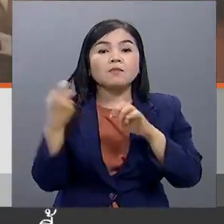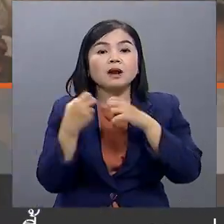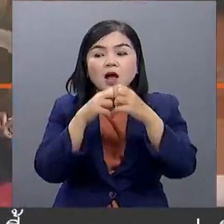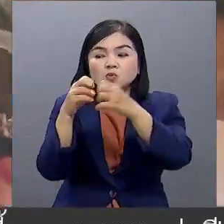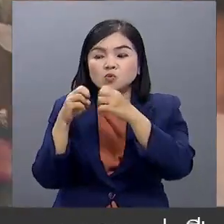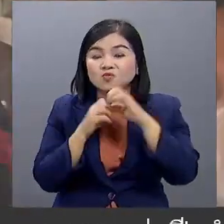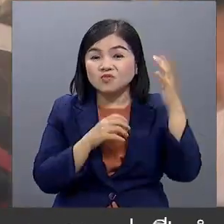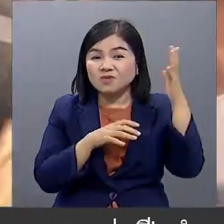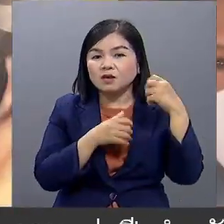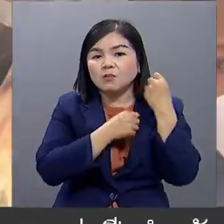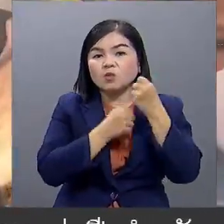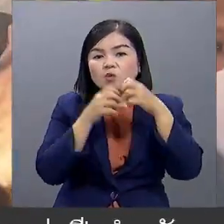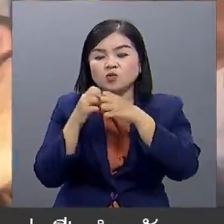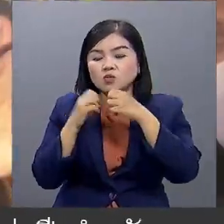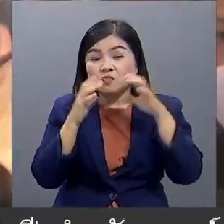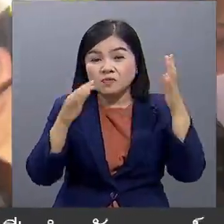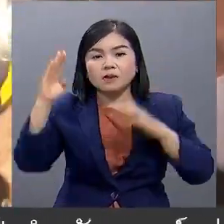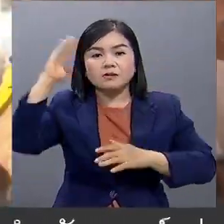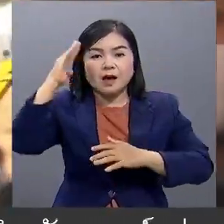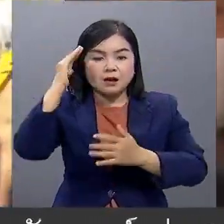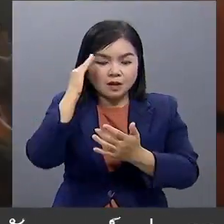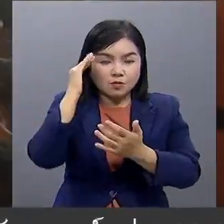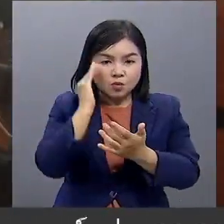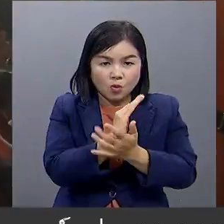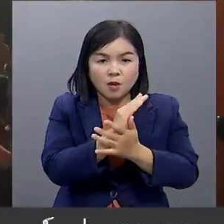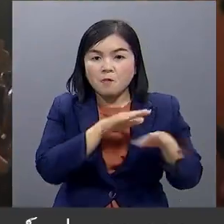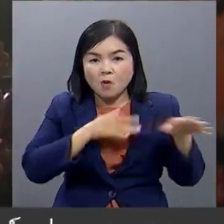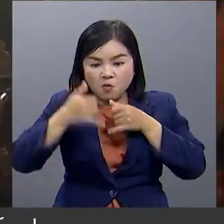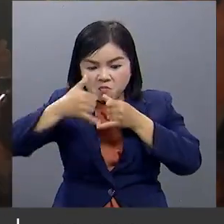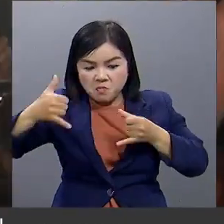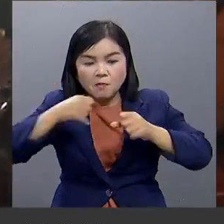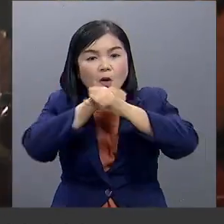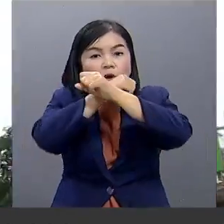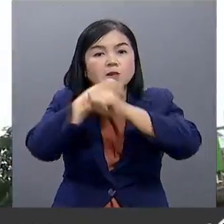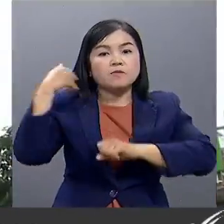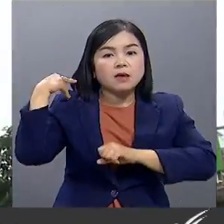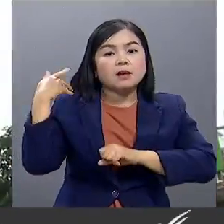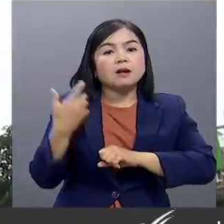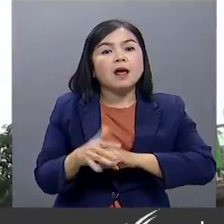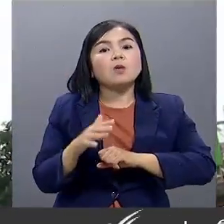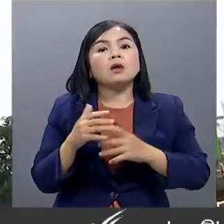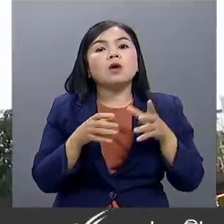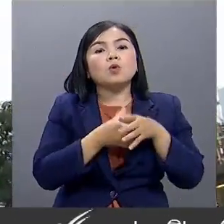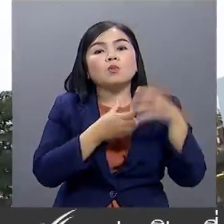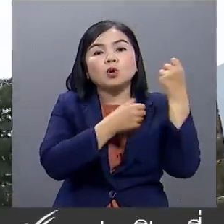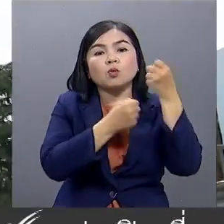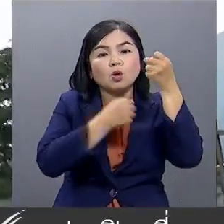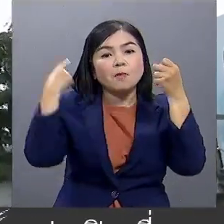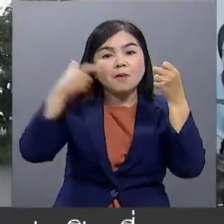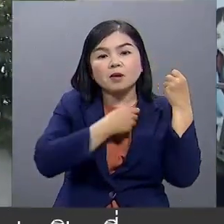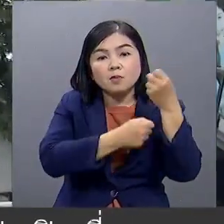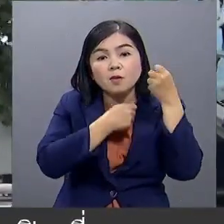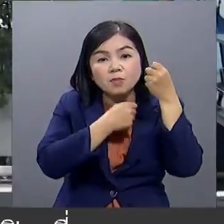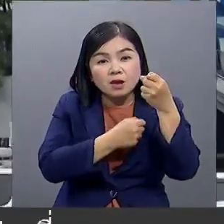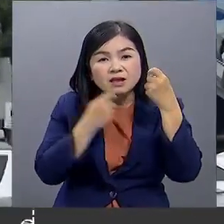โดยเจ้าหน้าที่จัดกำลังชุดควบคุมฝูงชนเตรียมความพร้อมไว้แต่ว่าหลังยุติการชุมนุมก็มีเสียงดัง